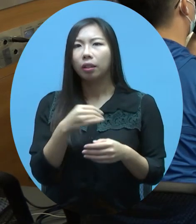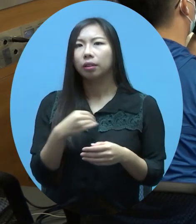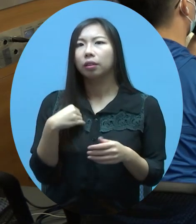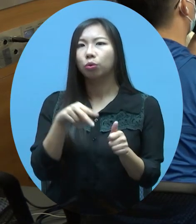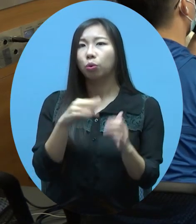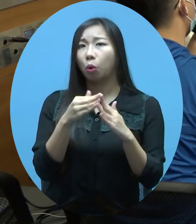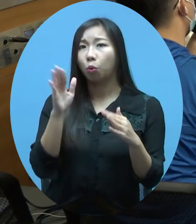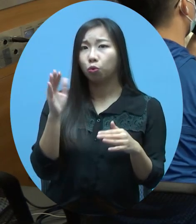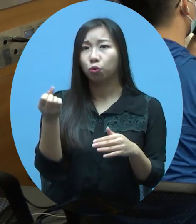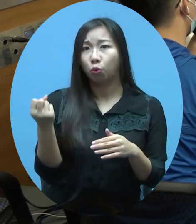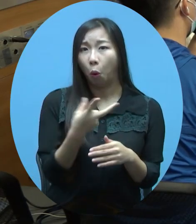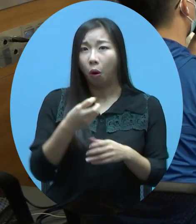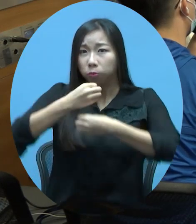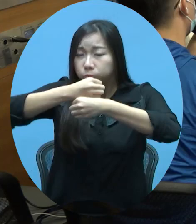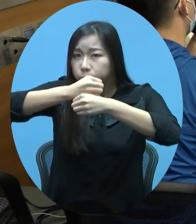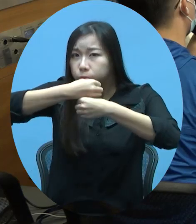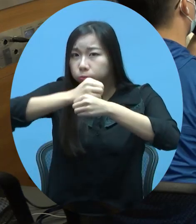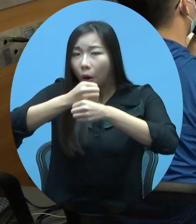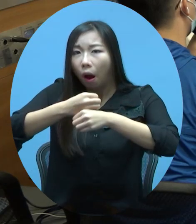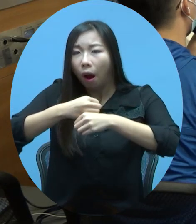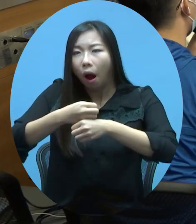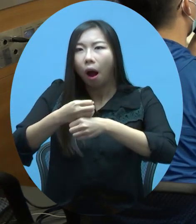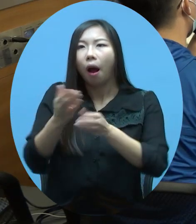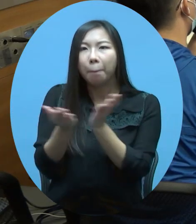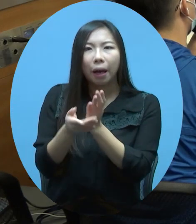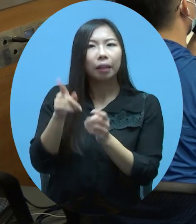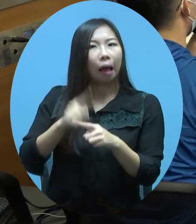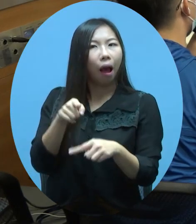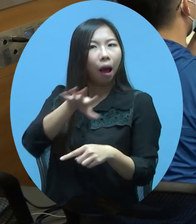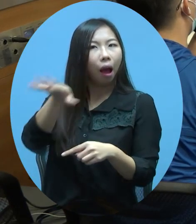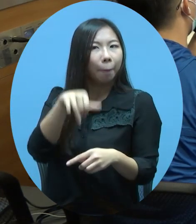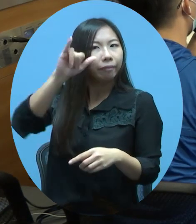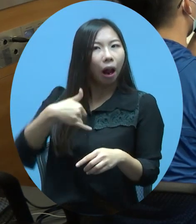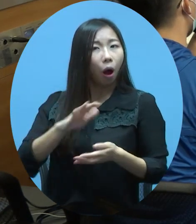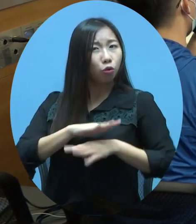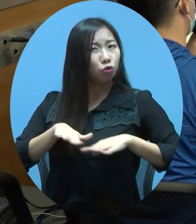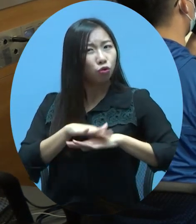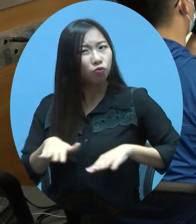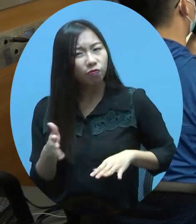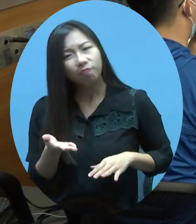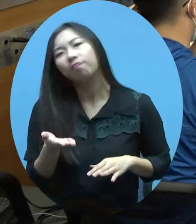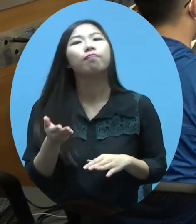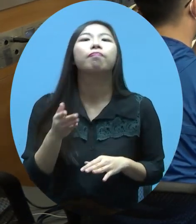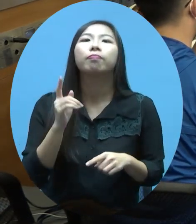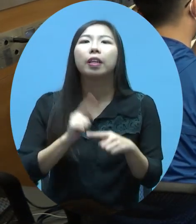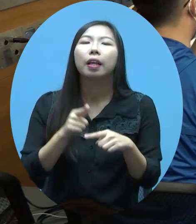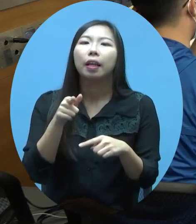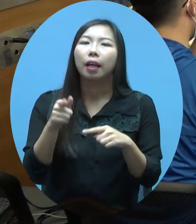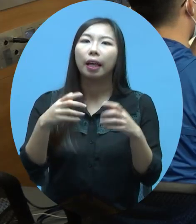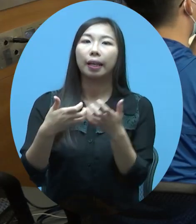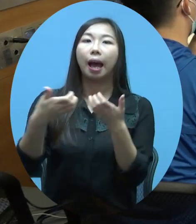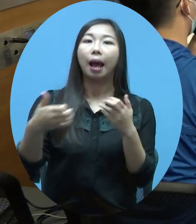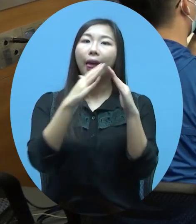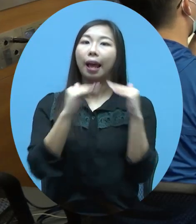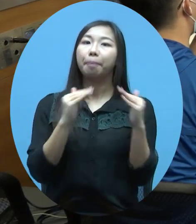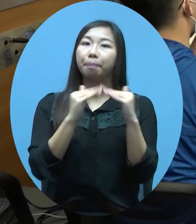個病毒嘅即係檢驗咧？即係去確保翻佢哋係安全咧？咁即係喺當中喺隔離營入邊又點樣去到